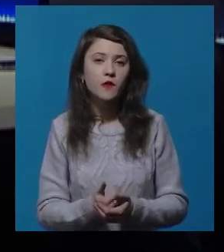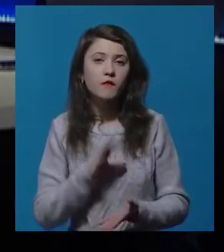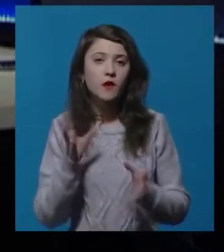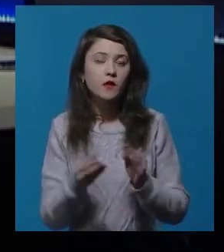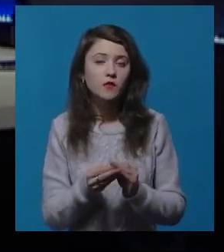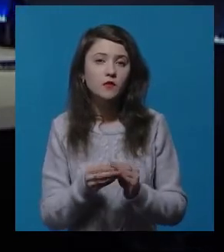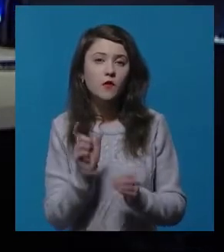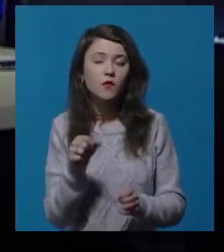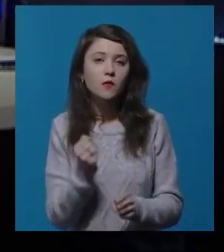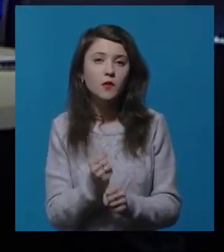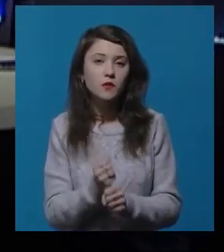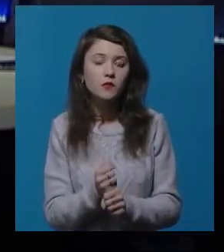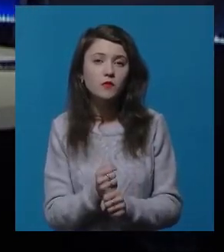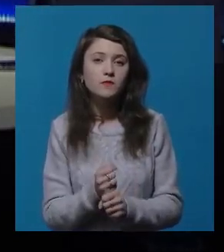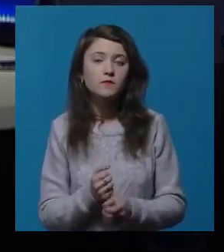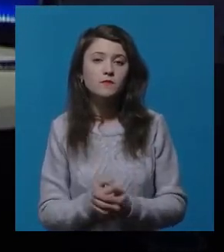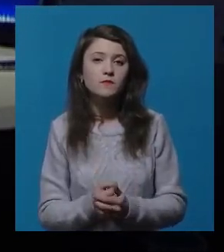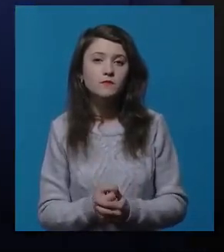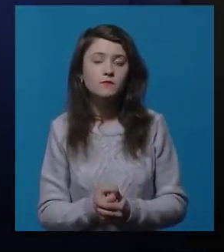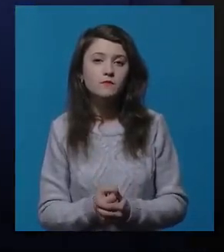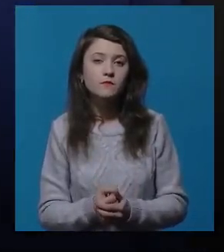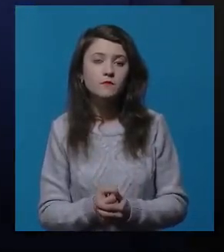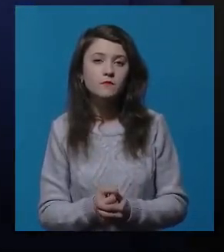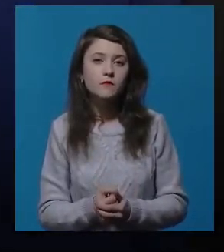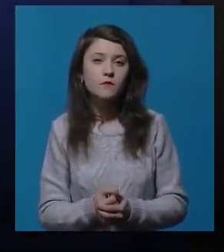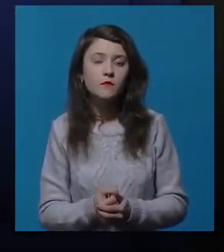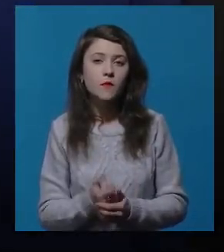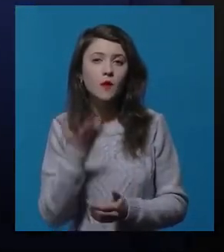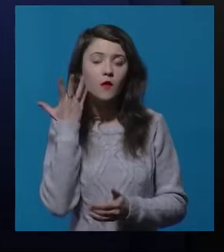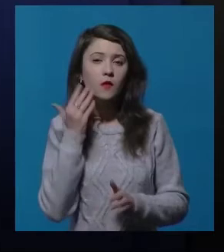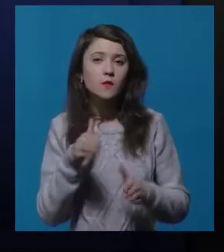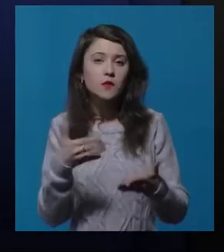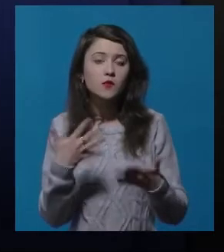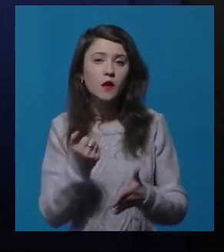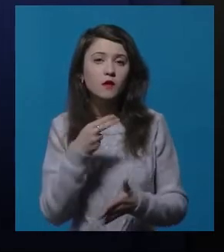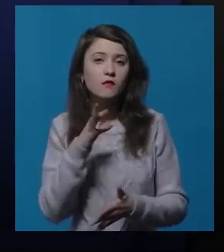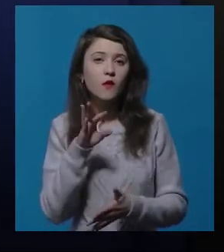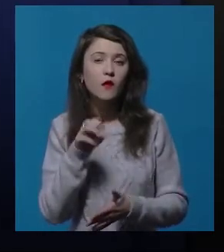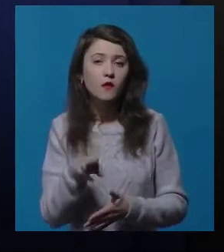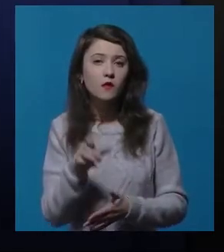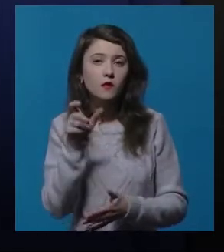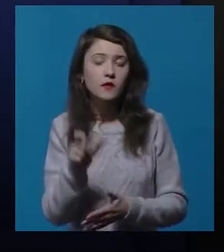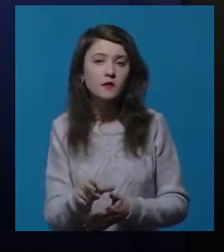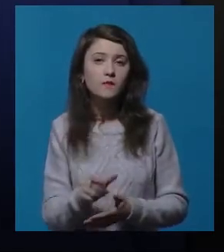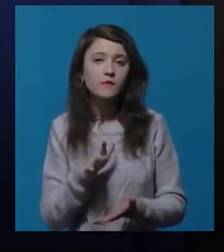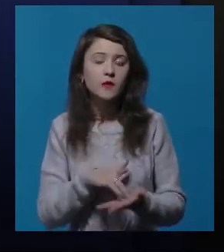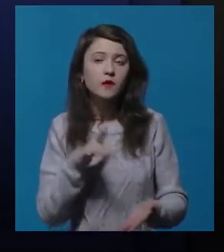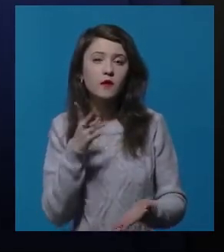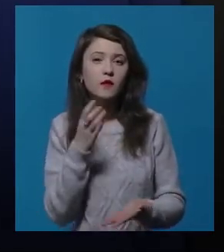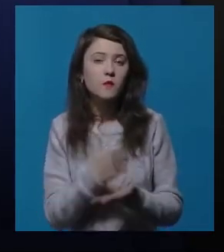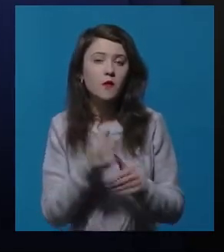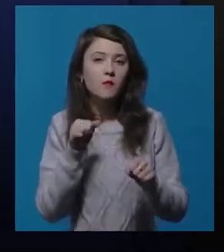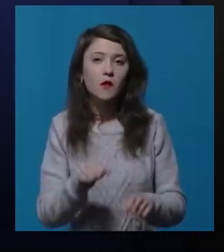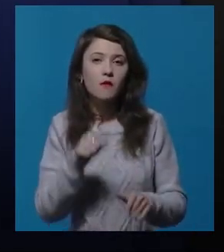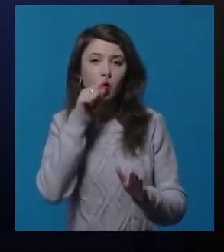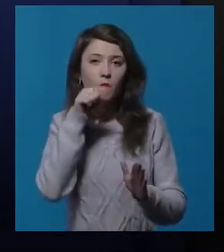вже безпосередньо в суді, так? Звичайно, працюють. Коли призначено вже адвоката клієнту, центр не має права вмішуватись ні